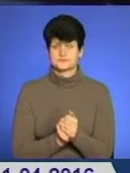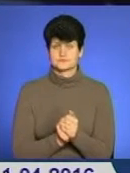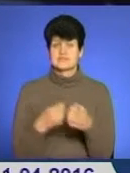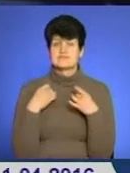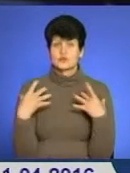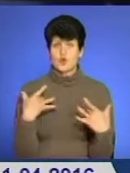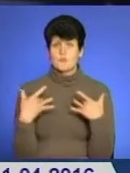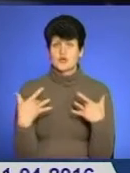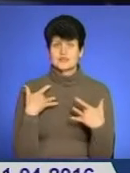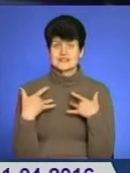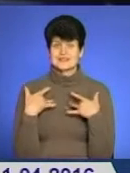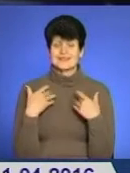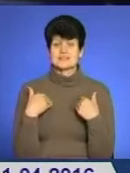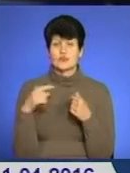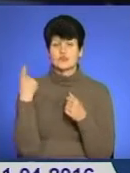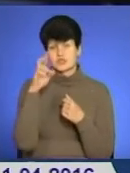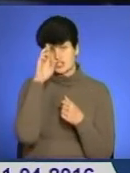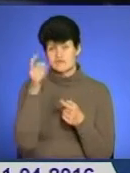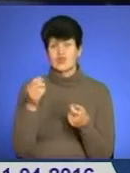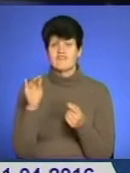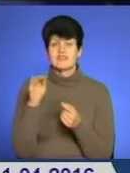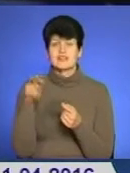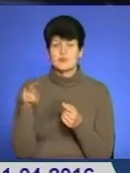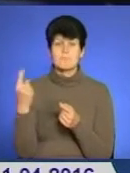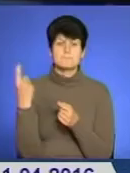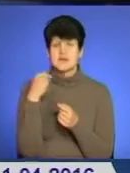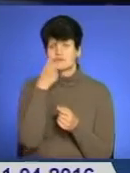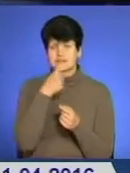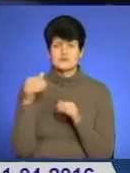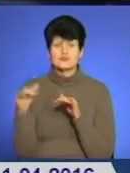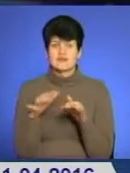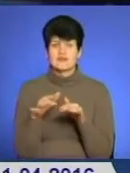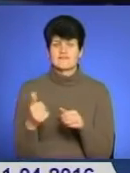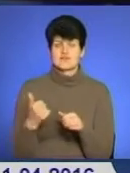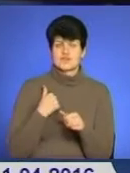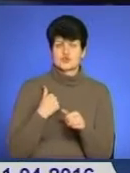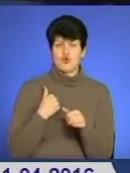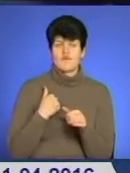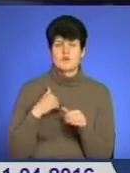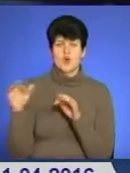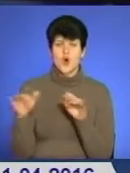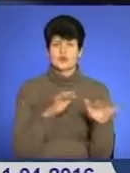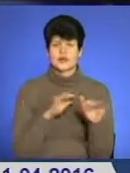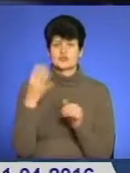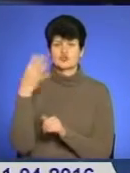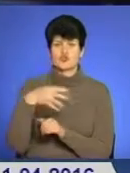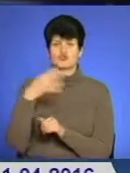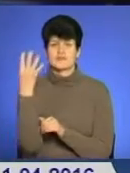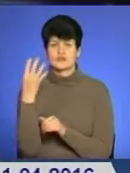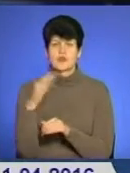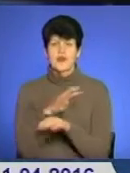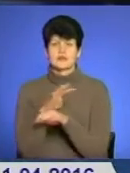Святковим концертом на сцені обласної державної філармонії першу річницю діяльності відзначив військовий оркестр 44-ї артилерійської